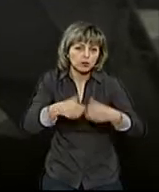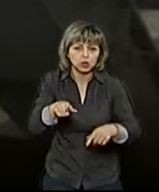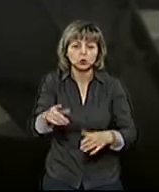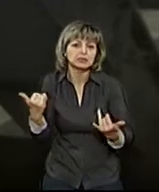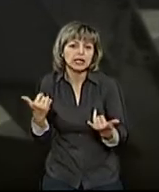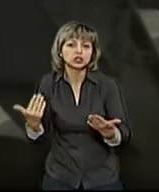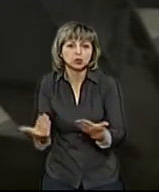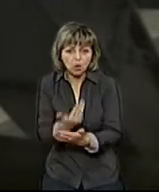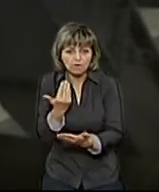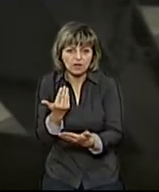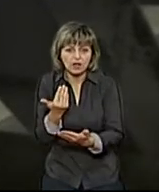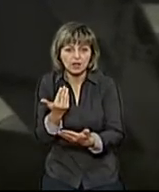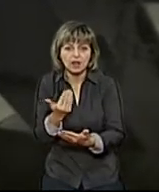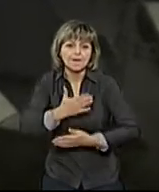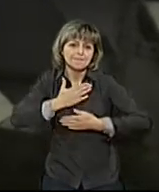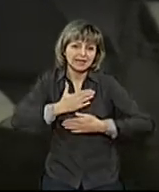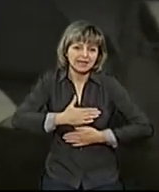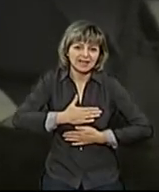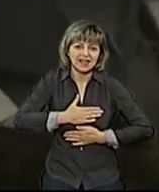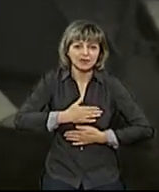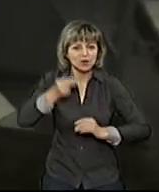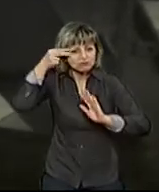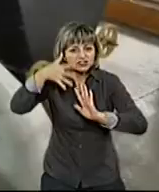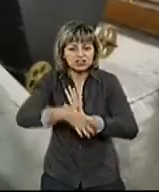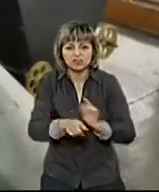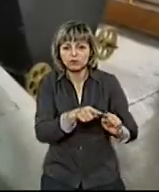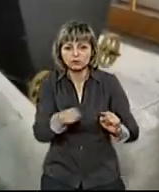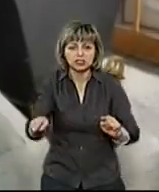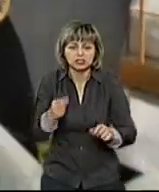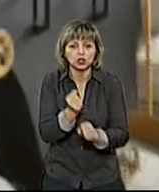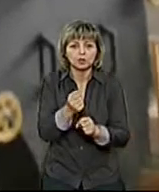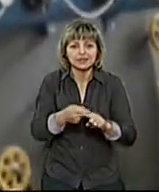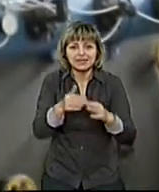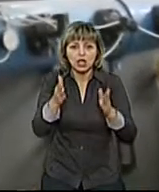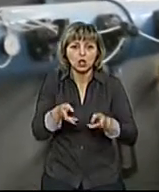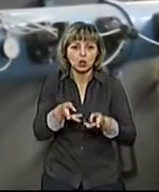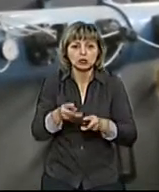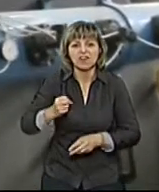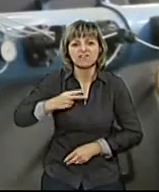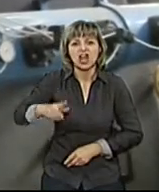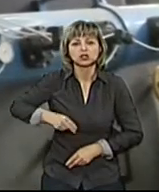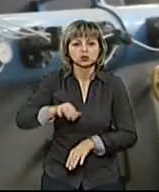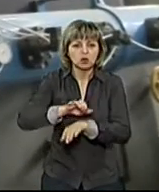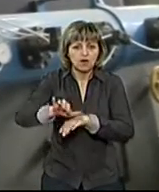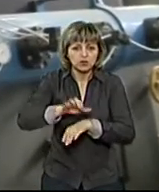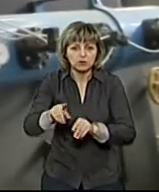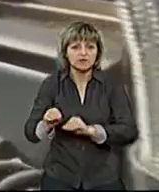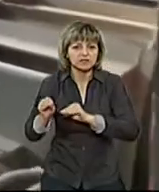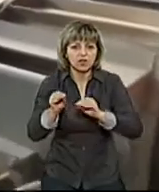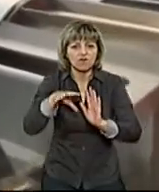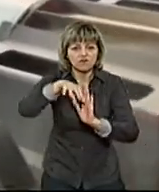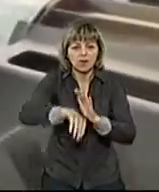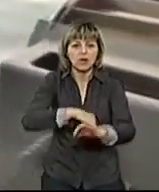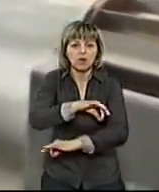нове, приємно пізнавати в процесі роботи. Цей котел французького виробництва, його встановили у